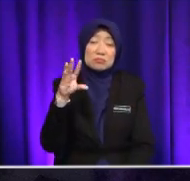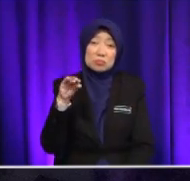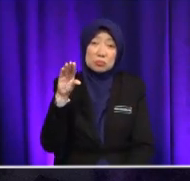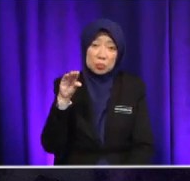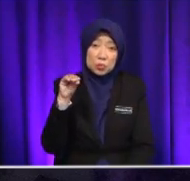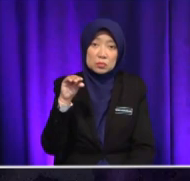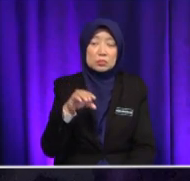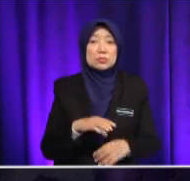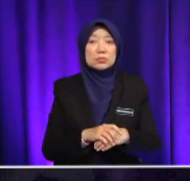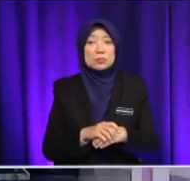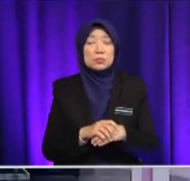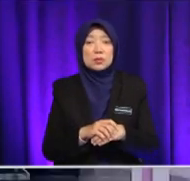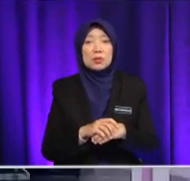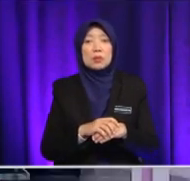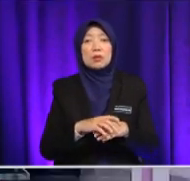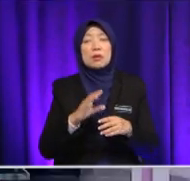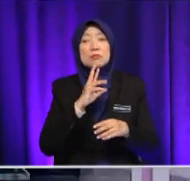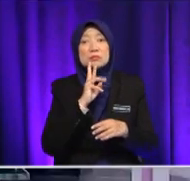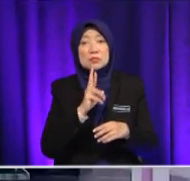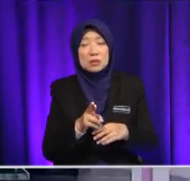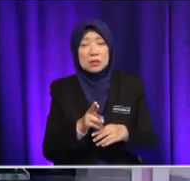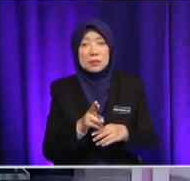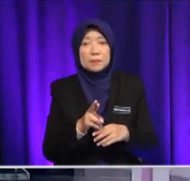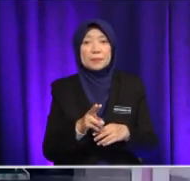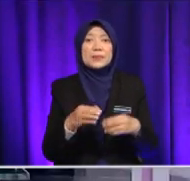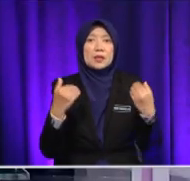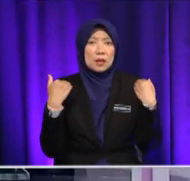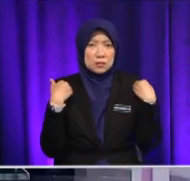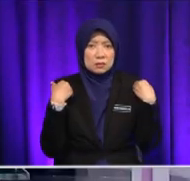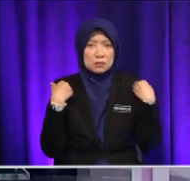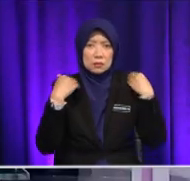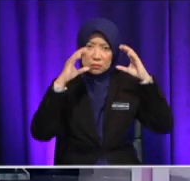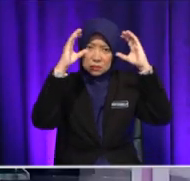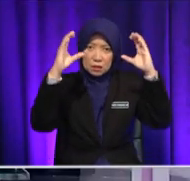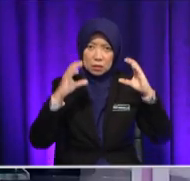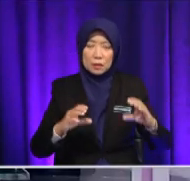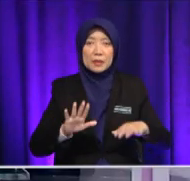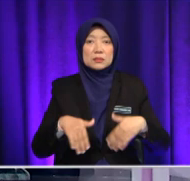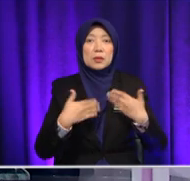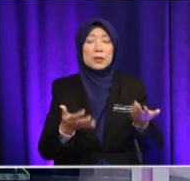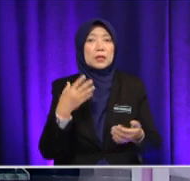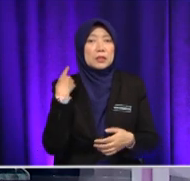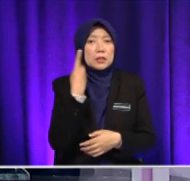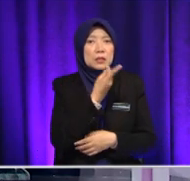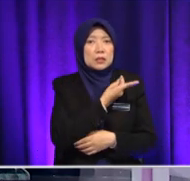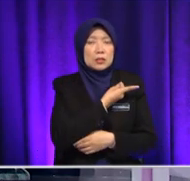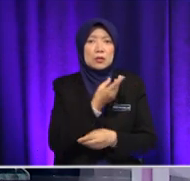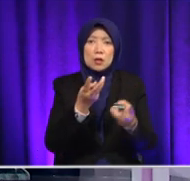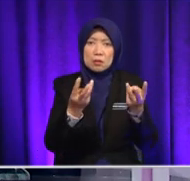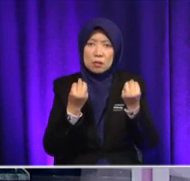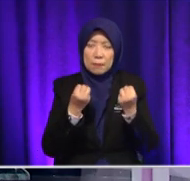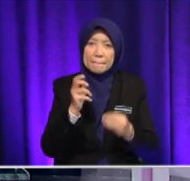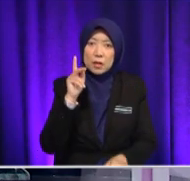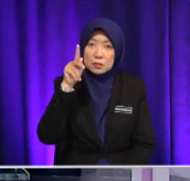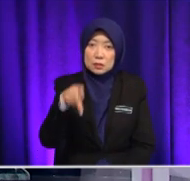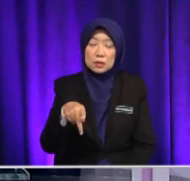haba. Kena api dia mencair. Oh. Okey. So, ada tak cara bagaimana kita nak memastikan getah asli ni lebih